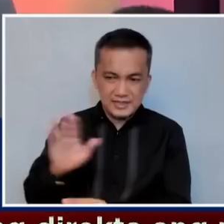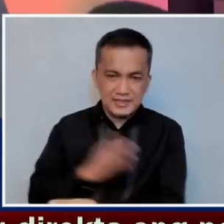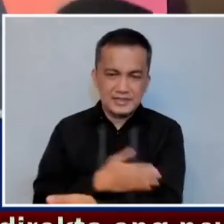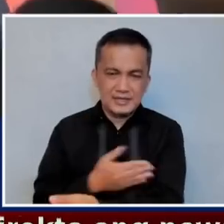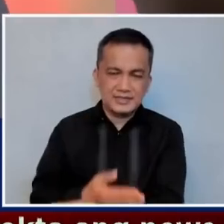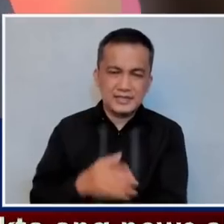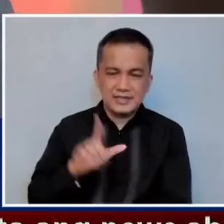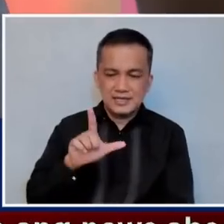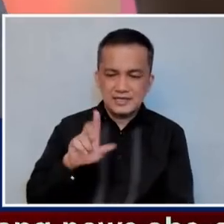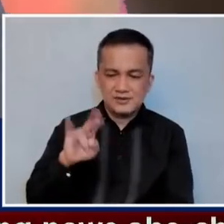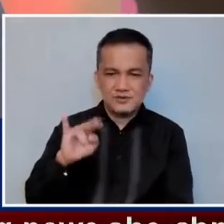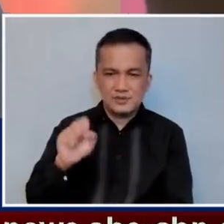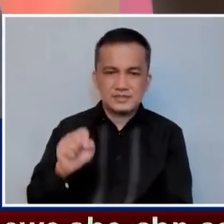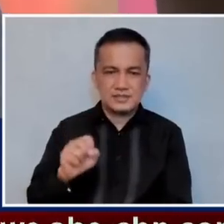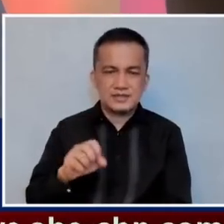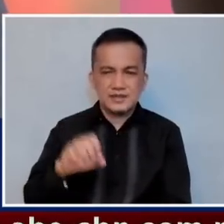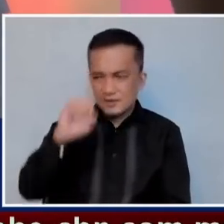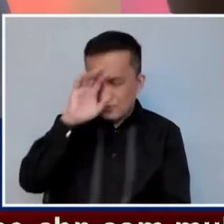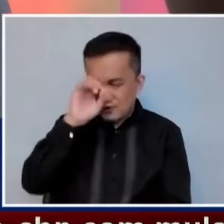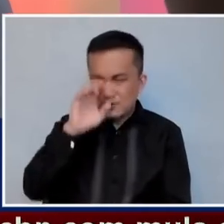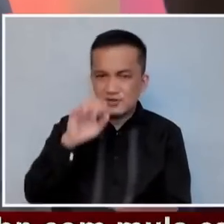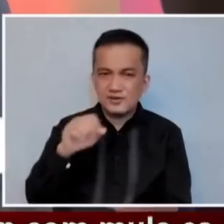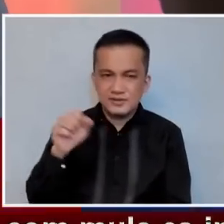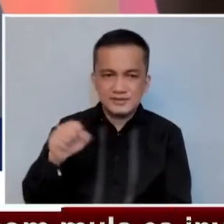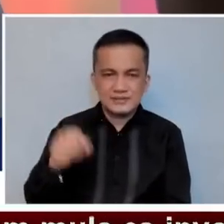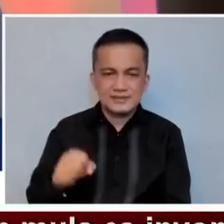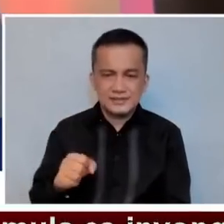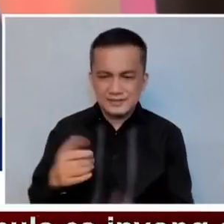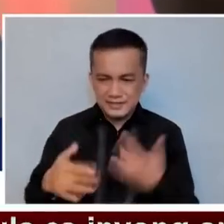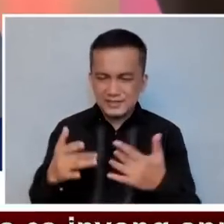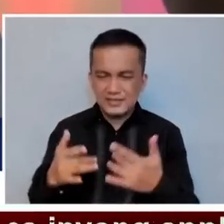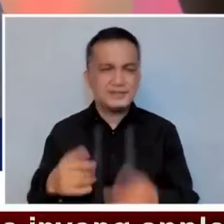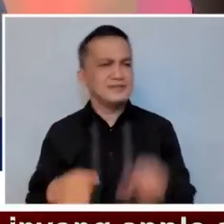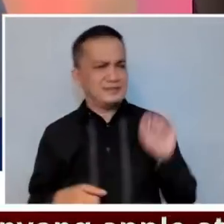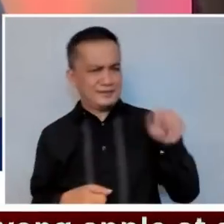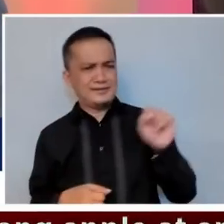Luis. Lolo, oh. Are you excited? Oh naman.